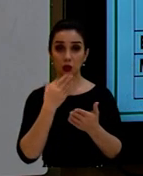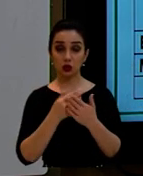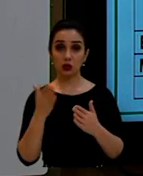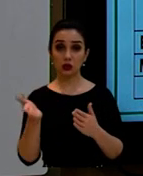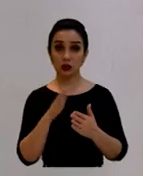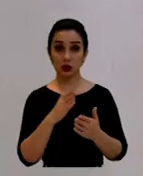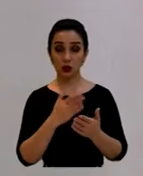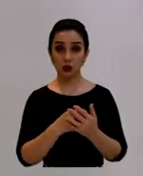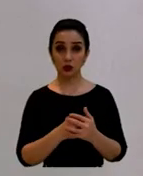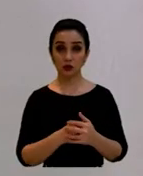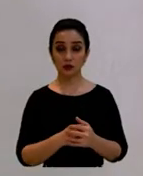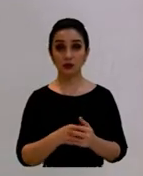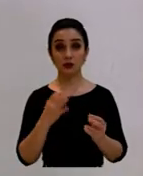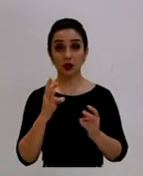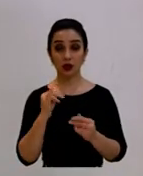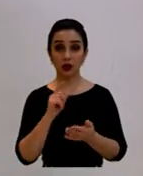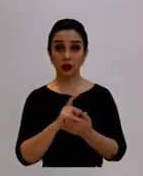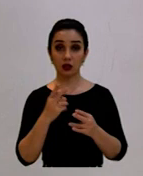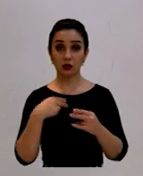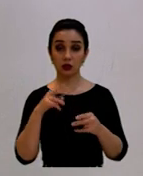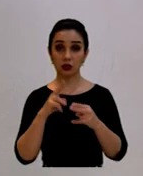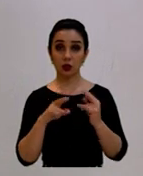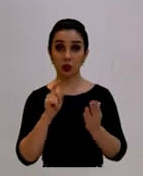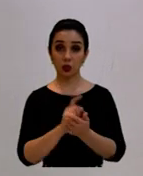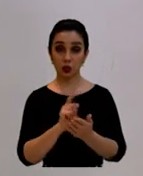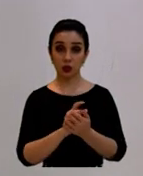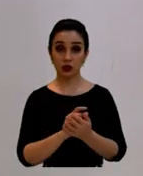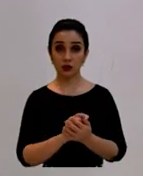собой. На этом мы заканчиваем наш урок.